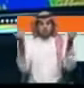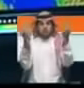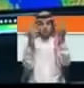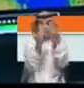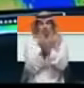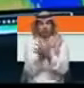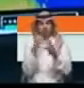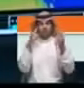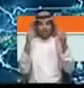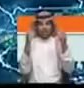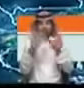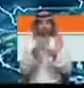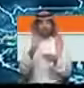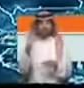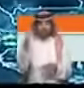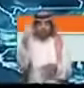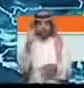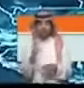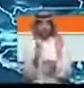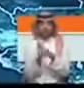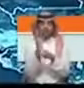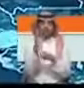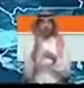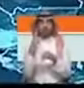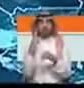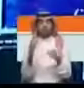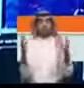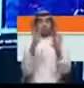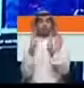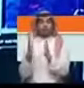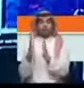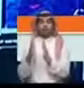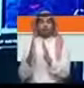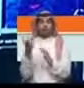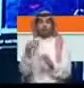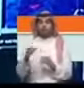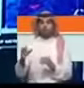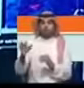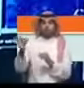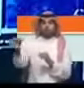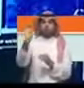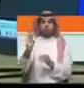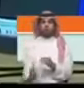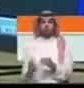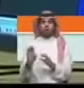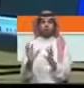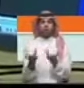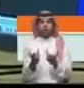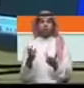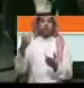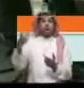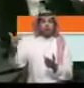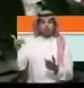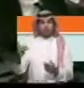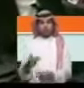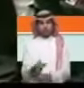خلال الليل والصباح الباكر على الأجزاء الجنوبية من المنطقة الشرقية والمرتفعات الجنوبية الغربية